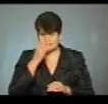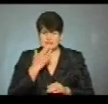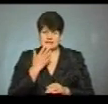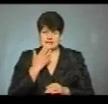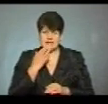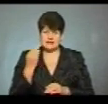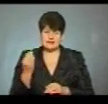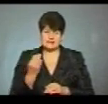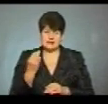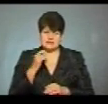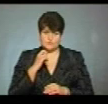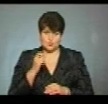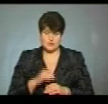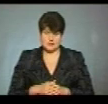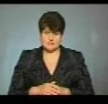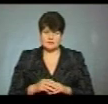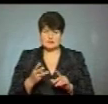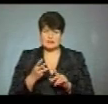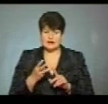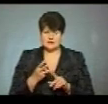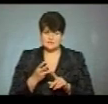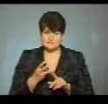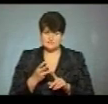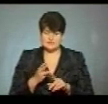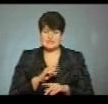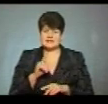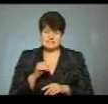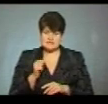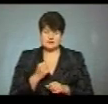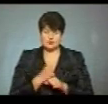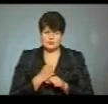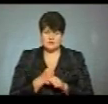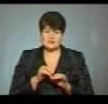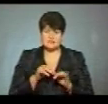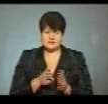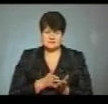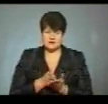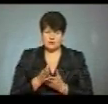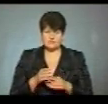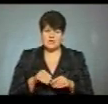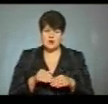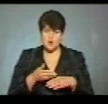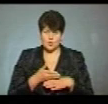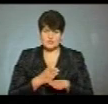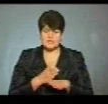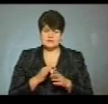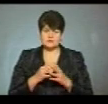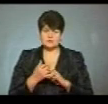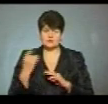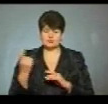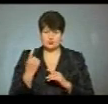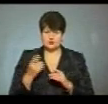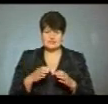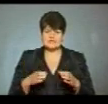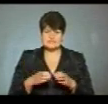національних інтересів України. Третє, за вчинення дій, спрямованих на руйнацію аграрного сектора